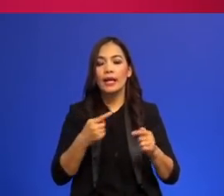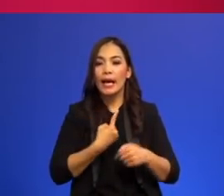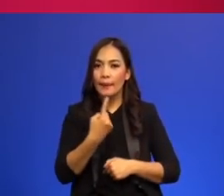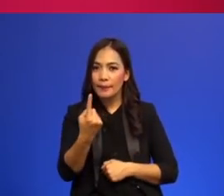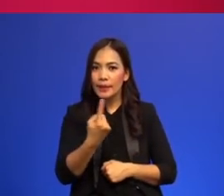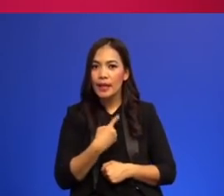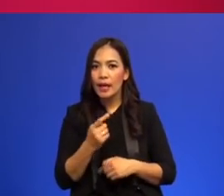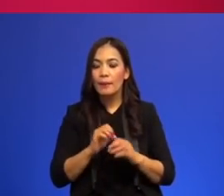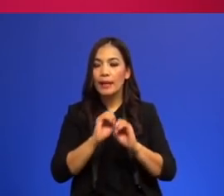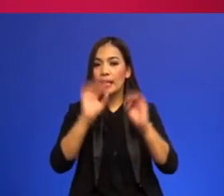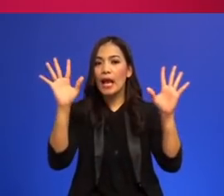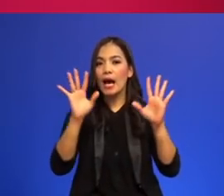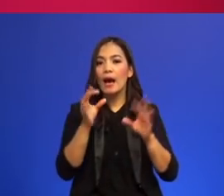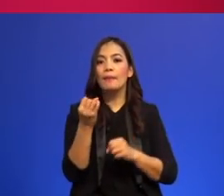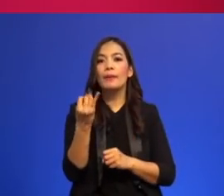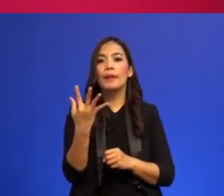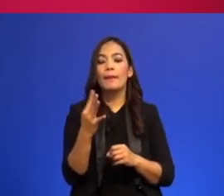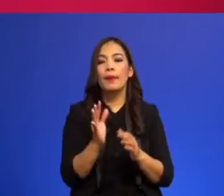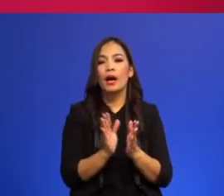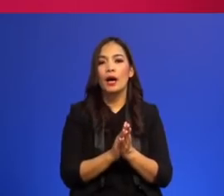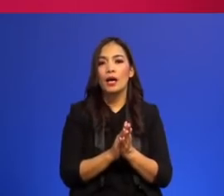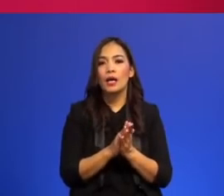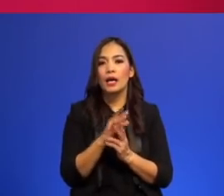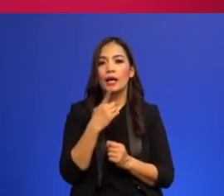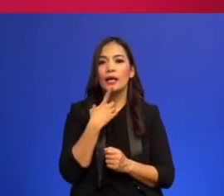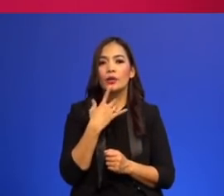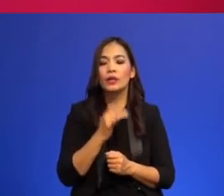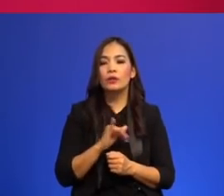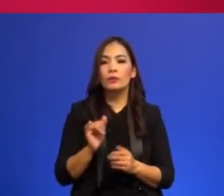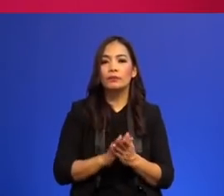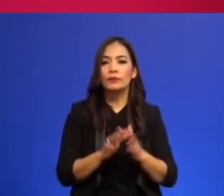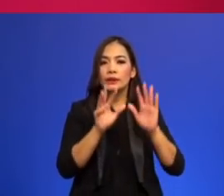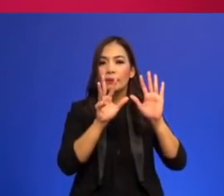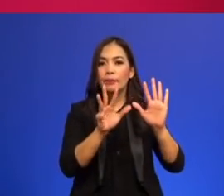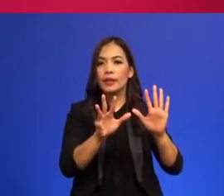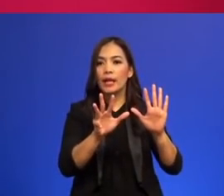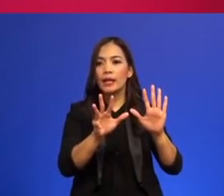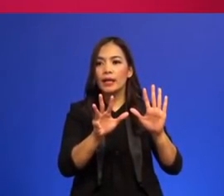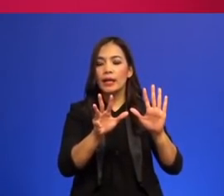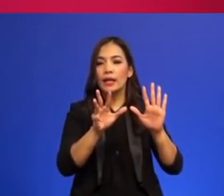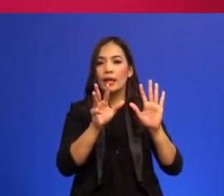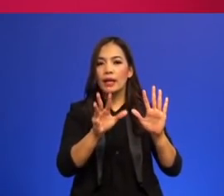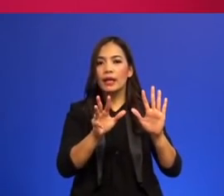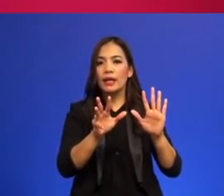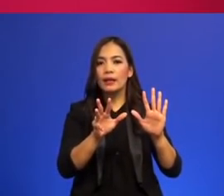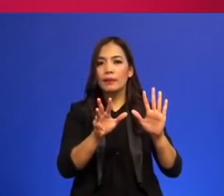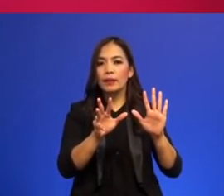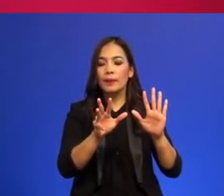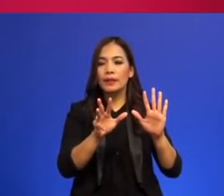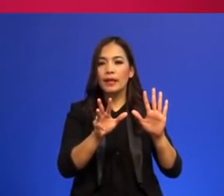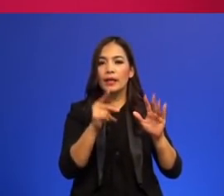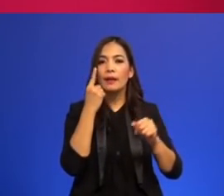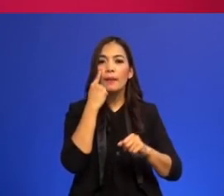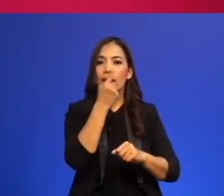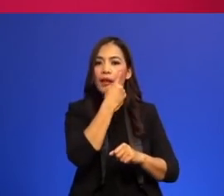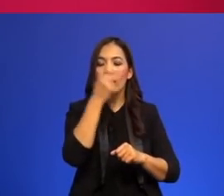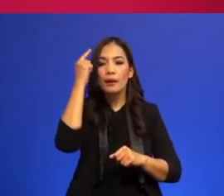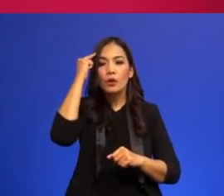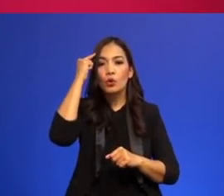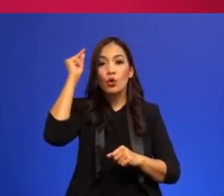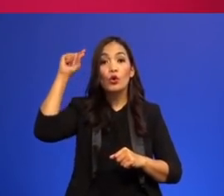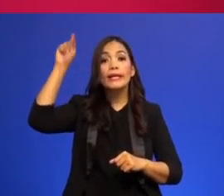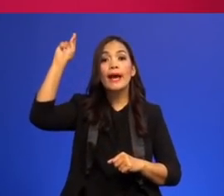akan menghilangkan beberapa prodi. Kita punya 9 prodi, Pak. Kita mau jadikan 6. Hanya teologia dan pendidikan